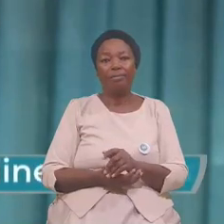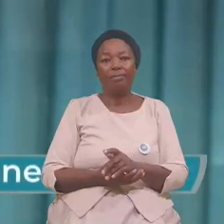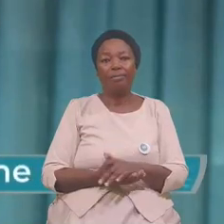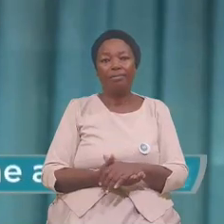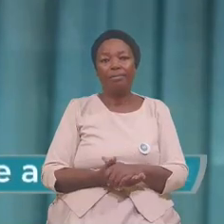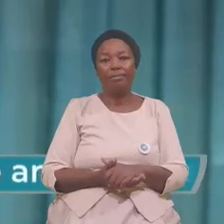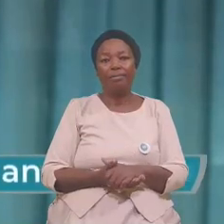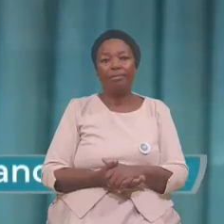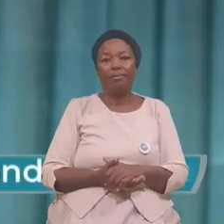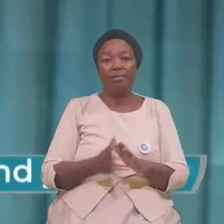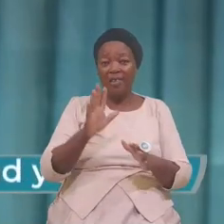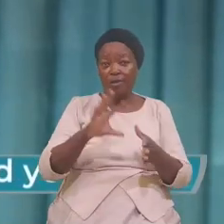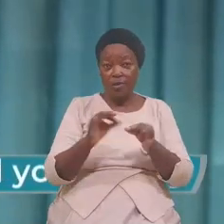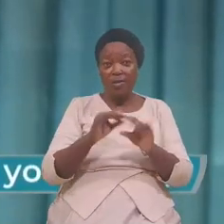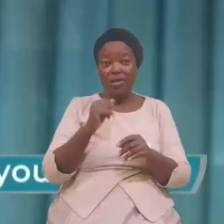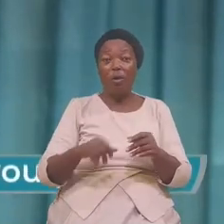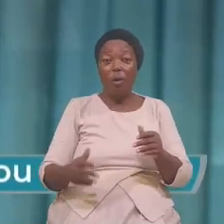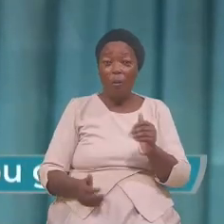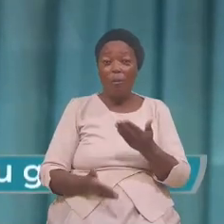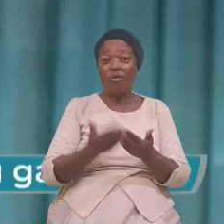Ton histoire est sur le point de changer.